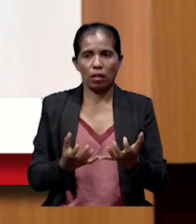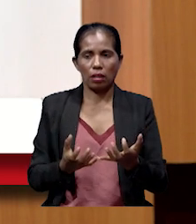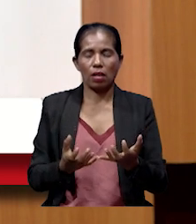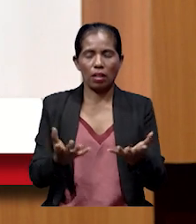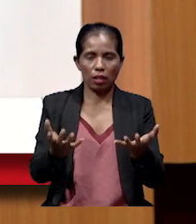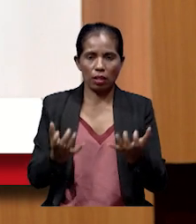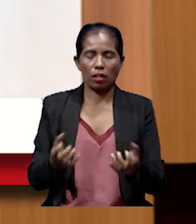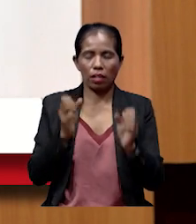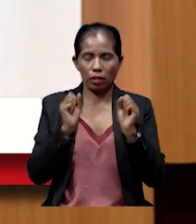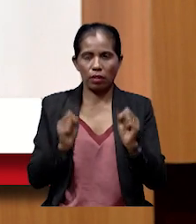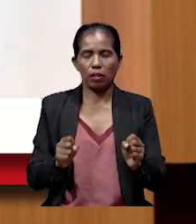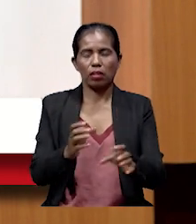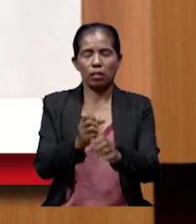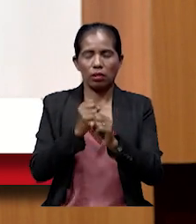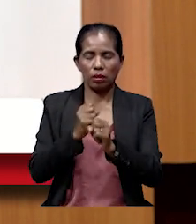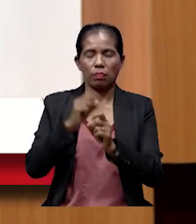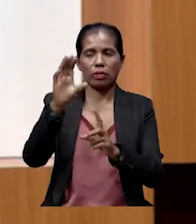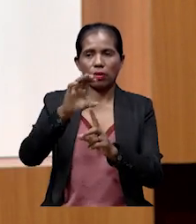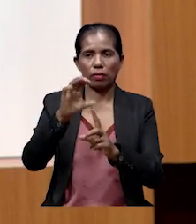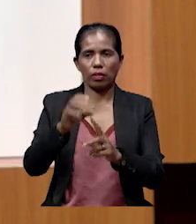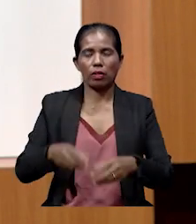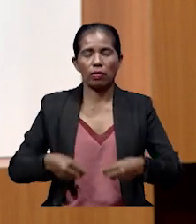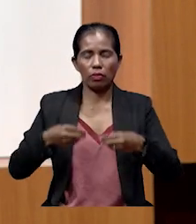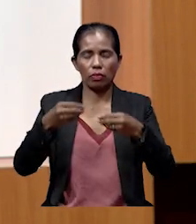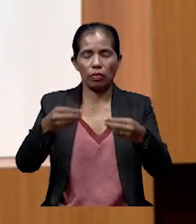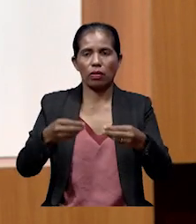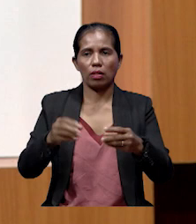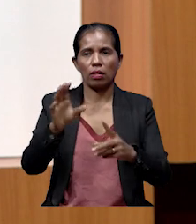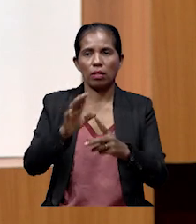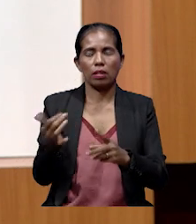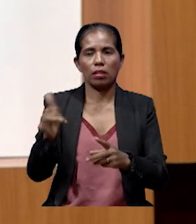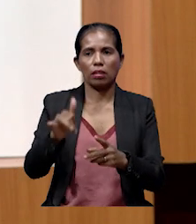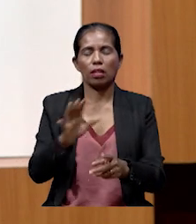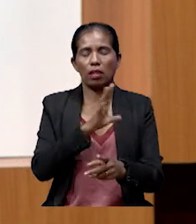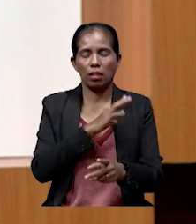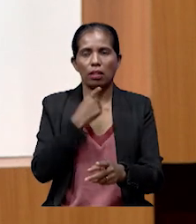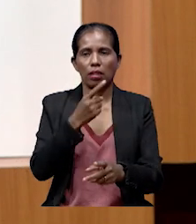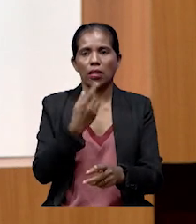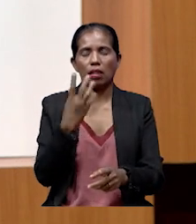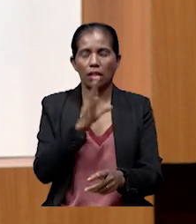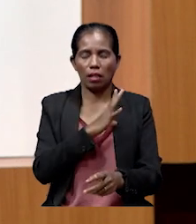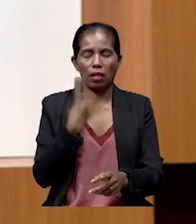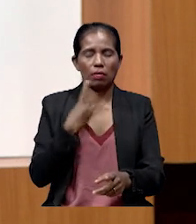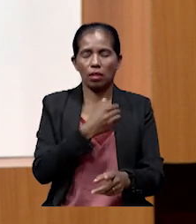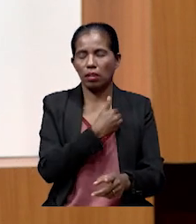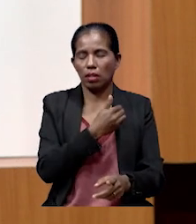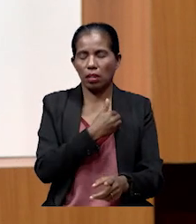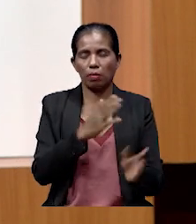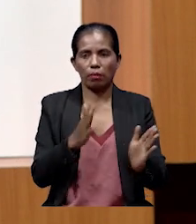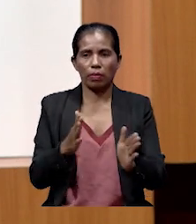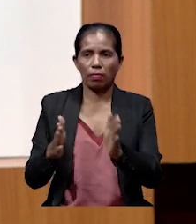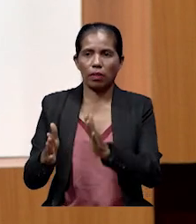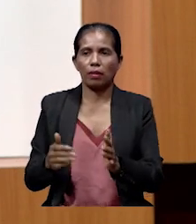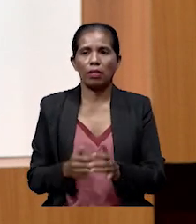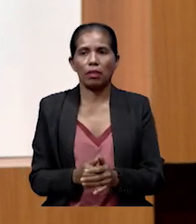hakarakatu simuk nar mes balu dalam rumah tu fok nar ba dalam rumah serdeh lai ami sidau preparado atu simuk nari dene